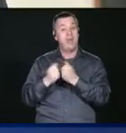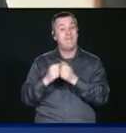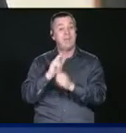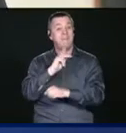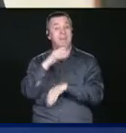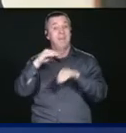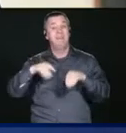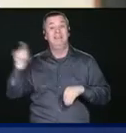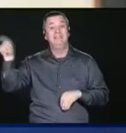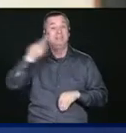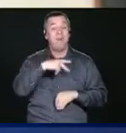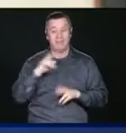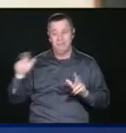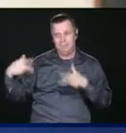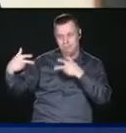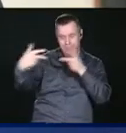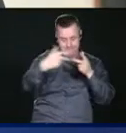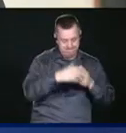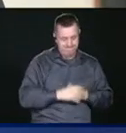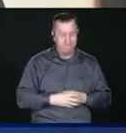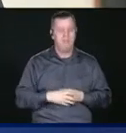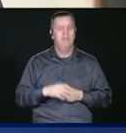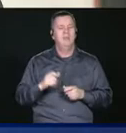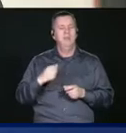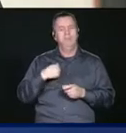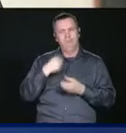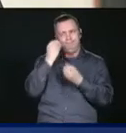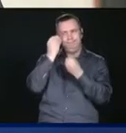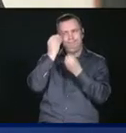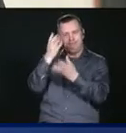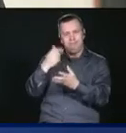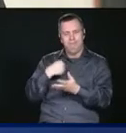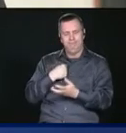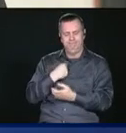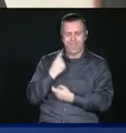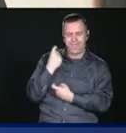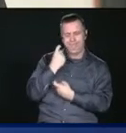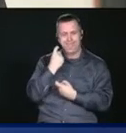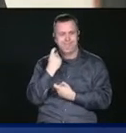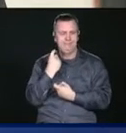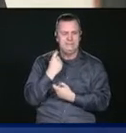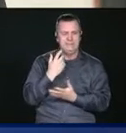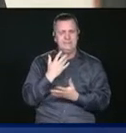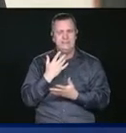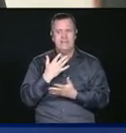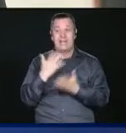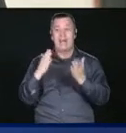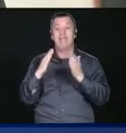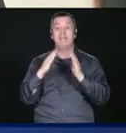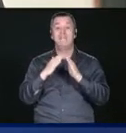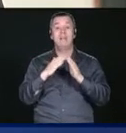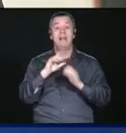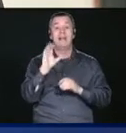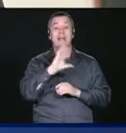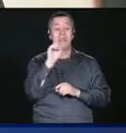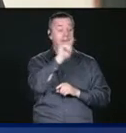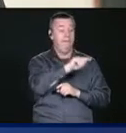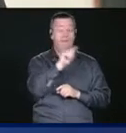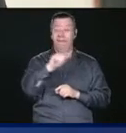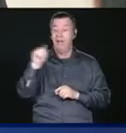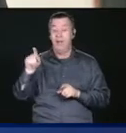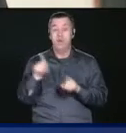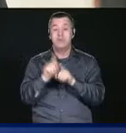depuis le début de la pandémie. Alors, j'ai souligné mes préoccupations au sujet des grandes villes et les municipalités de toutes tailles à travers le